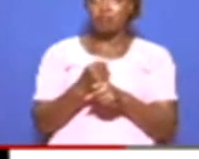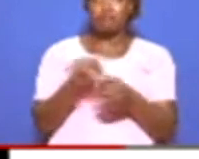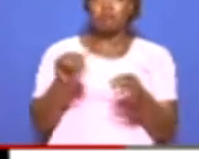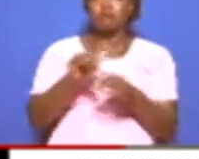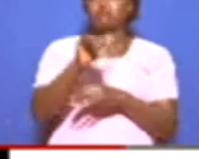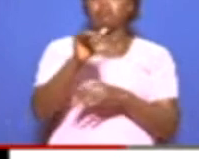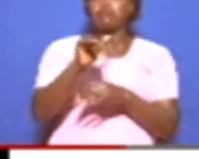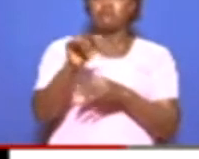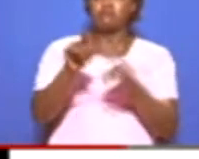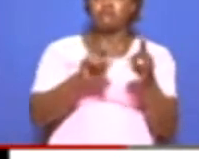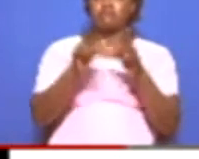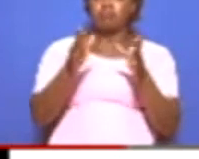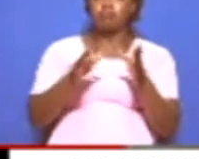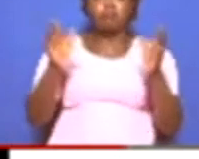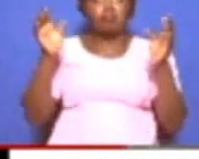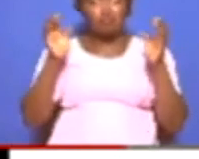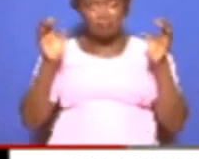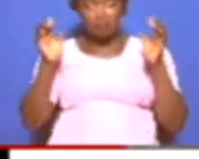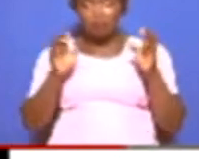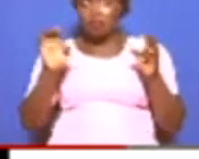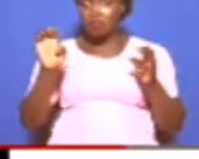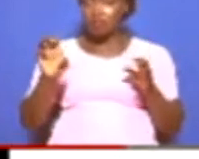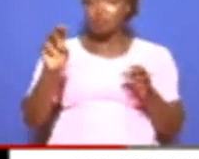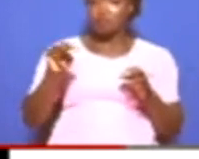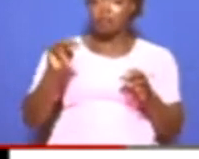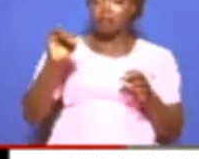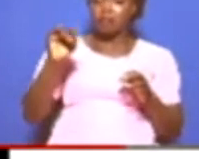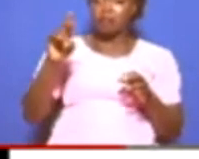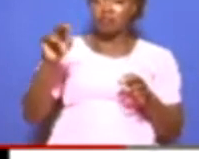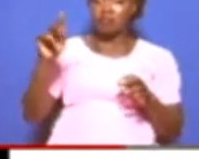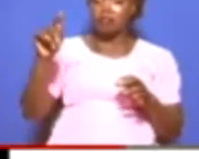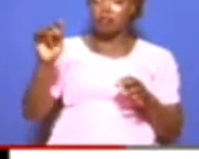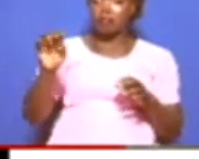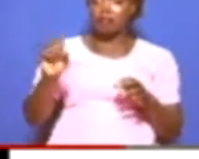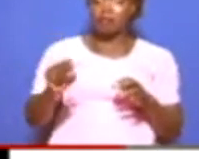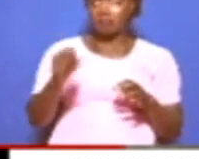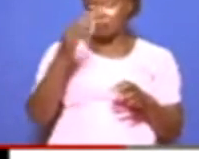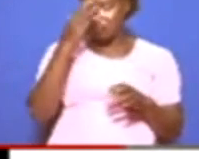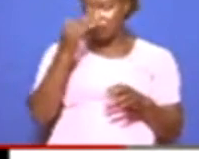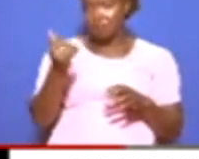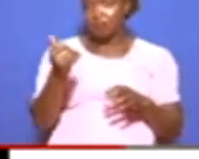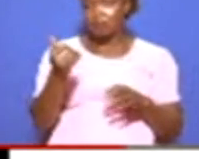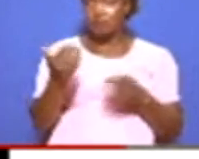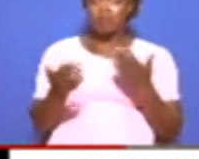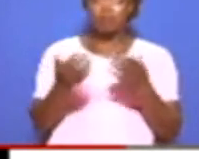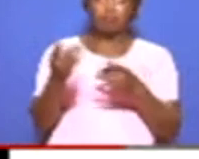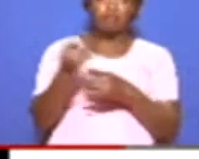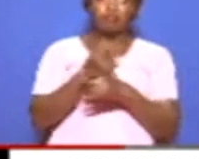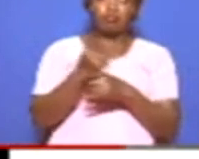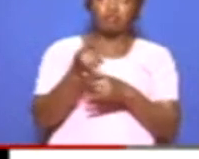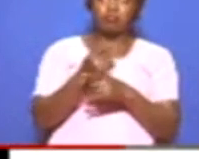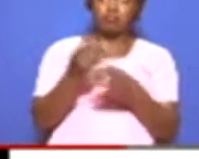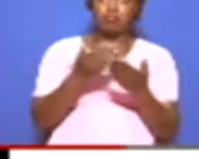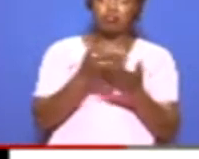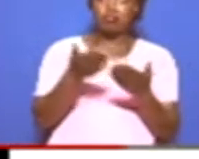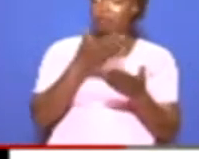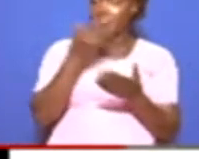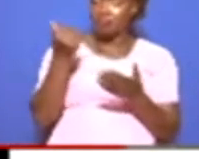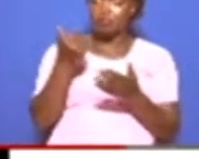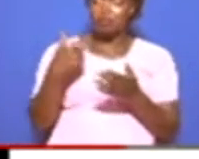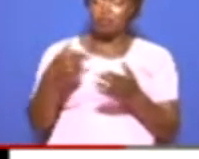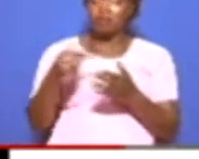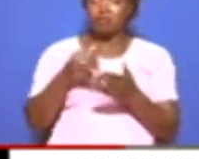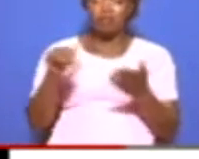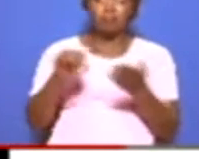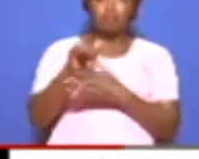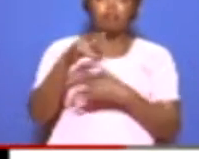kigeni kama Ethiopian Airlines, Emirates. Kwa nini pengine tunashuhudia kwamba licha ya kutoa mafunzo bora zaidi kwa marubani wetu wanaenda